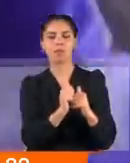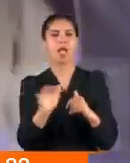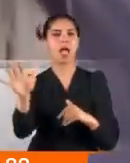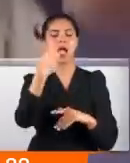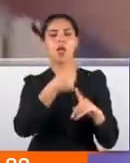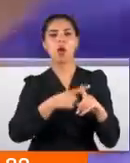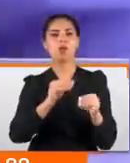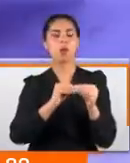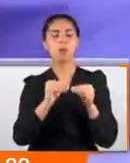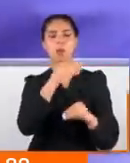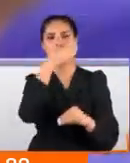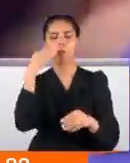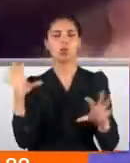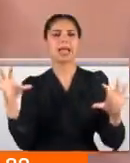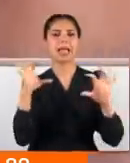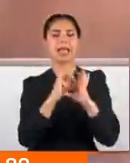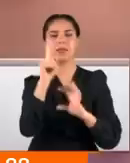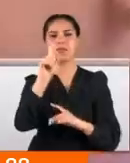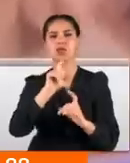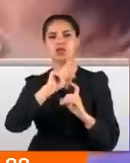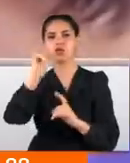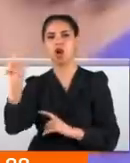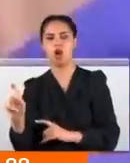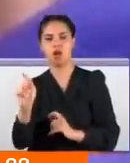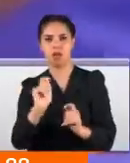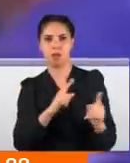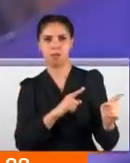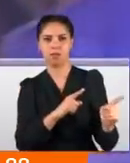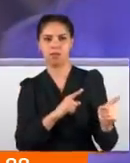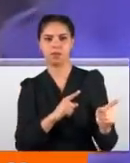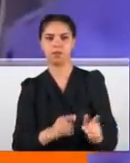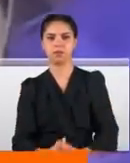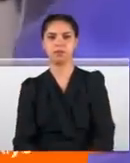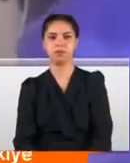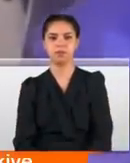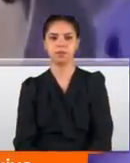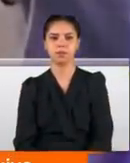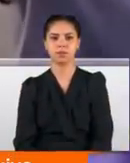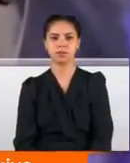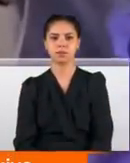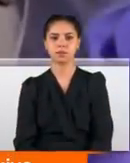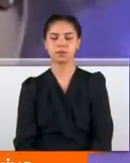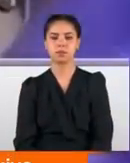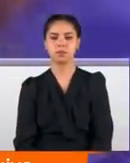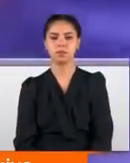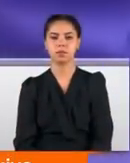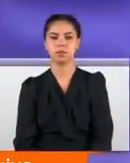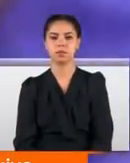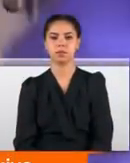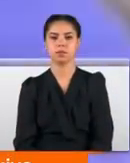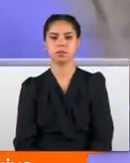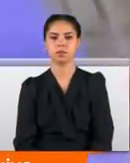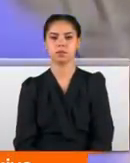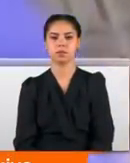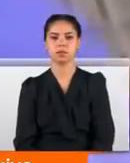derdi uyuşturucu ile ilgili bir soru yöneltti. Sevgili yavrucuğum, uyuşturucu mücadelesini bu arkadaşlar